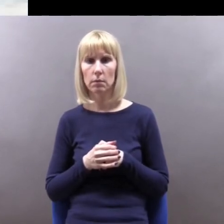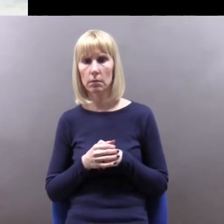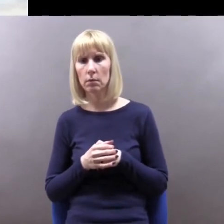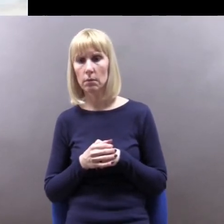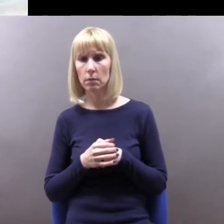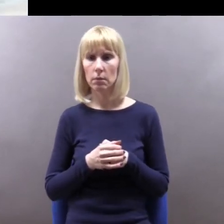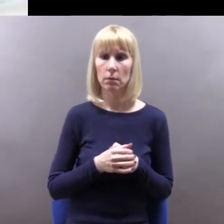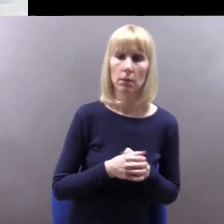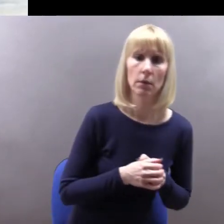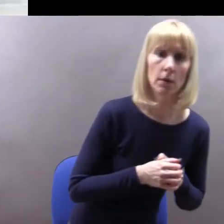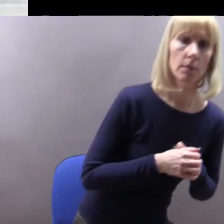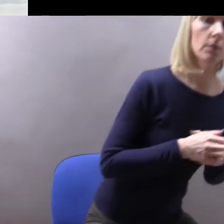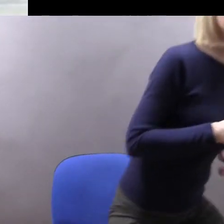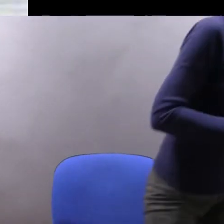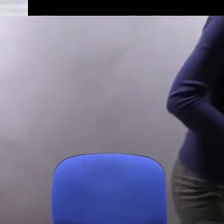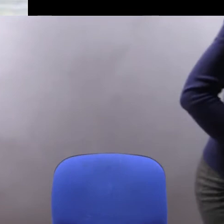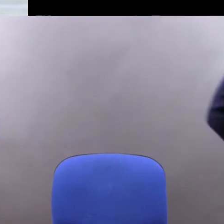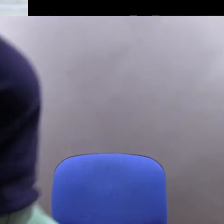Podsumowanie, tak? To może ja.